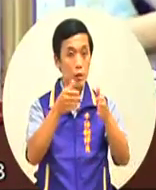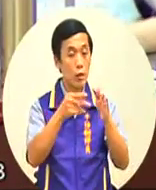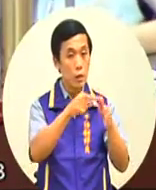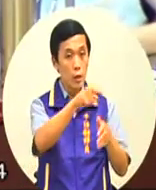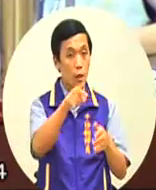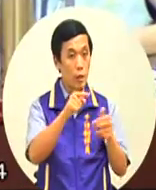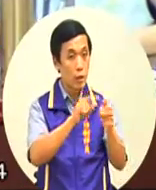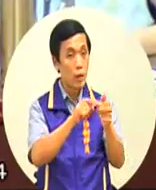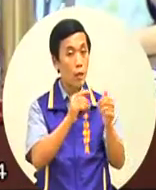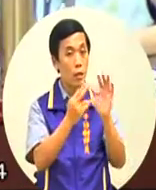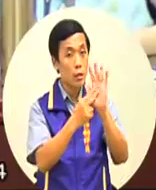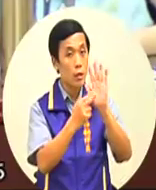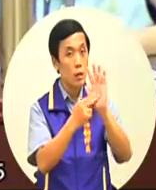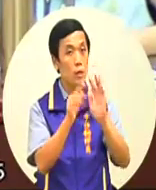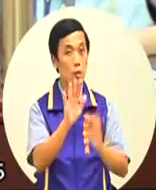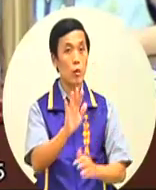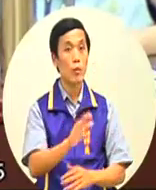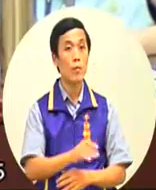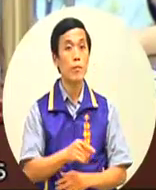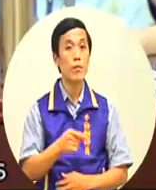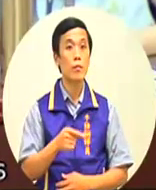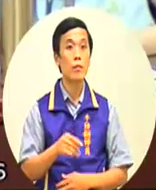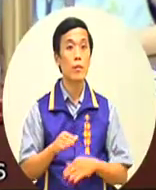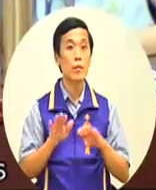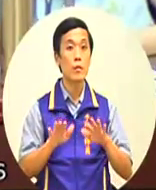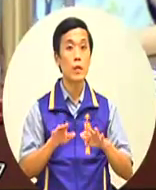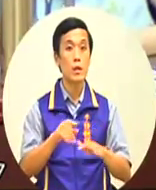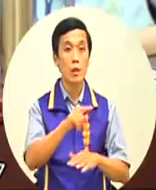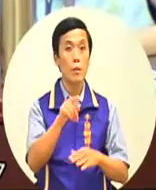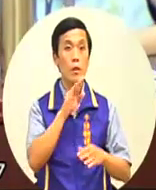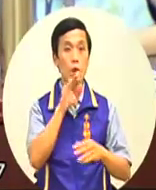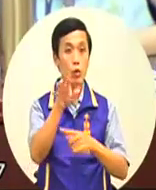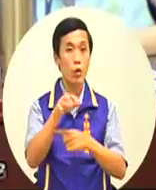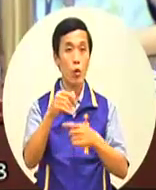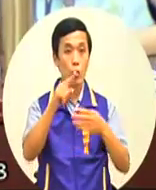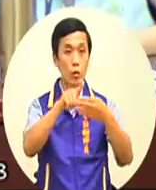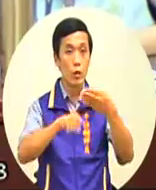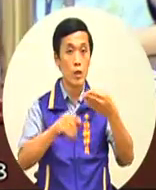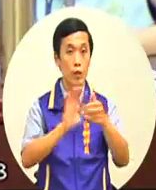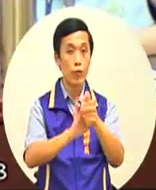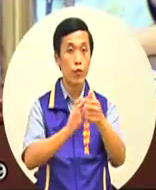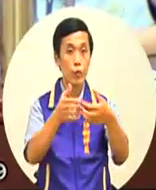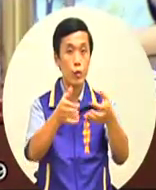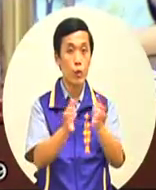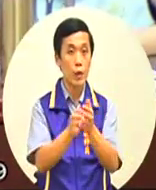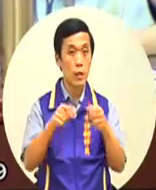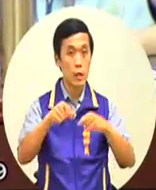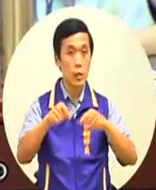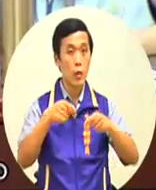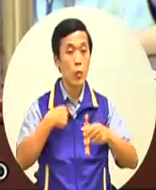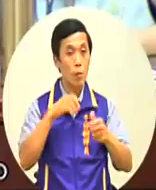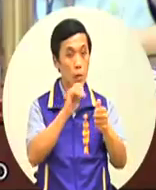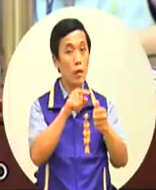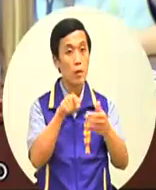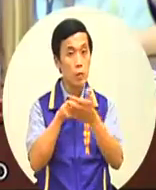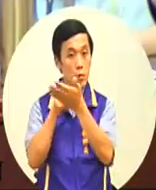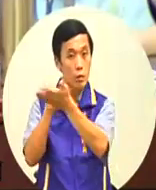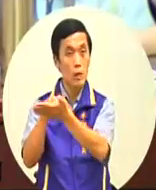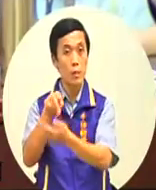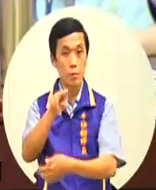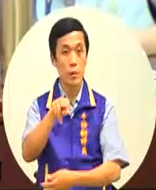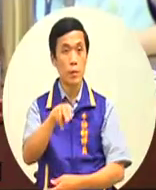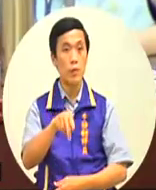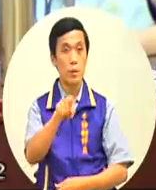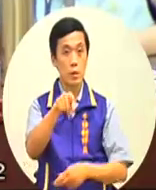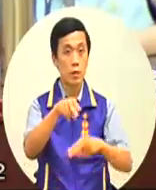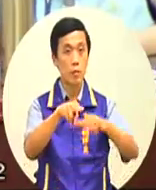了，嘿，因为我甲讲，其实即马劳动部有一个农事服务团的计划，啊，我甲讲伊会使去申请。 你